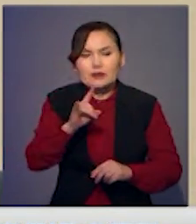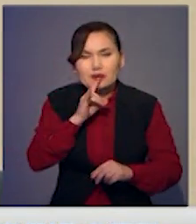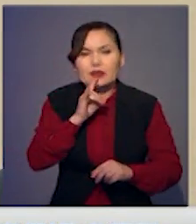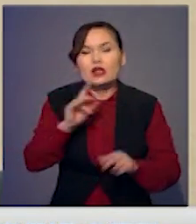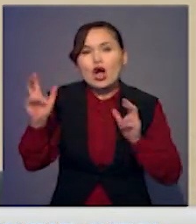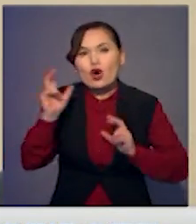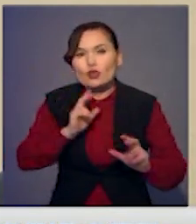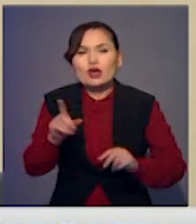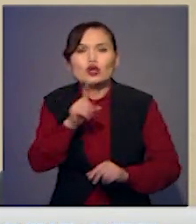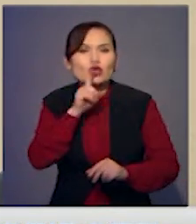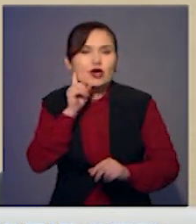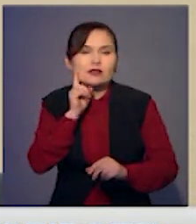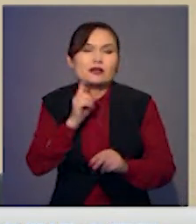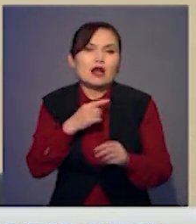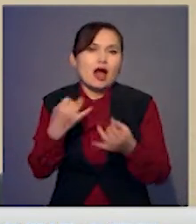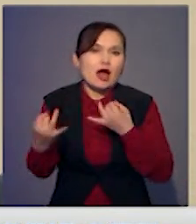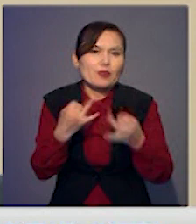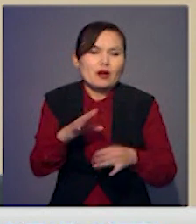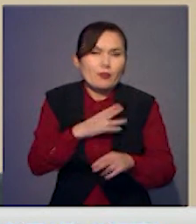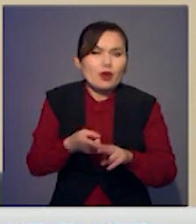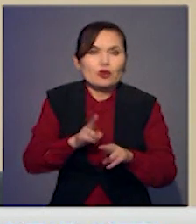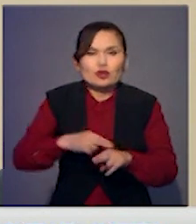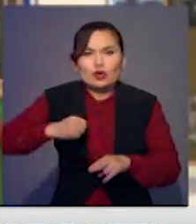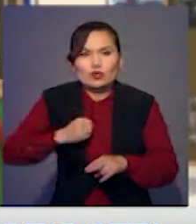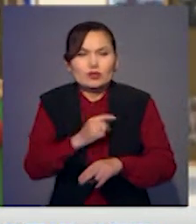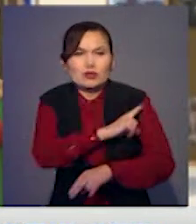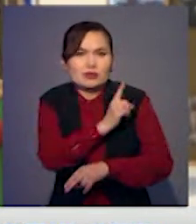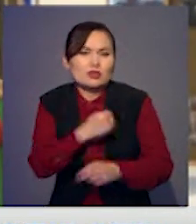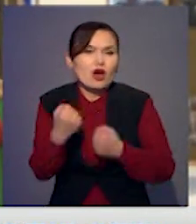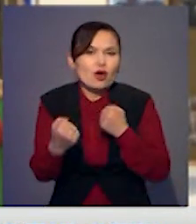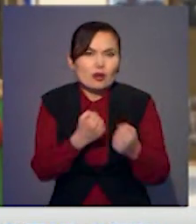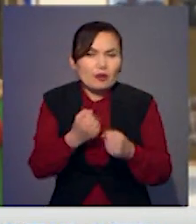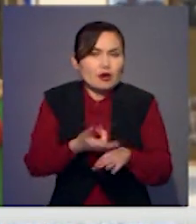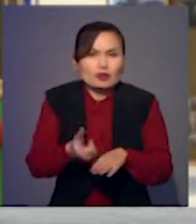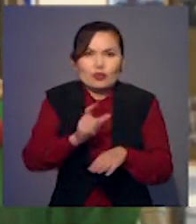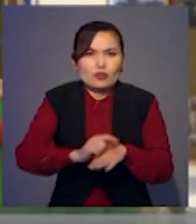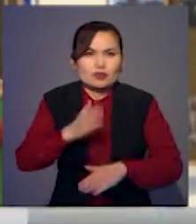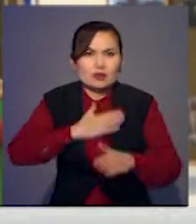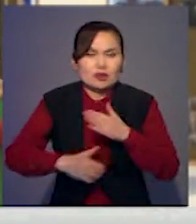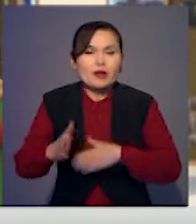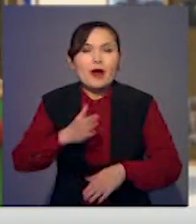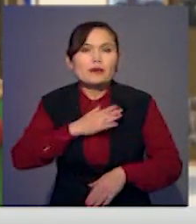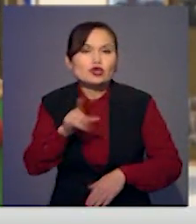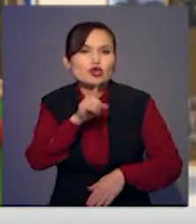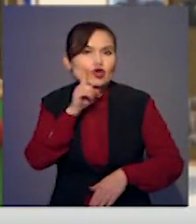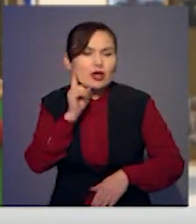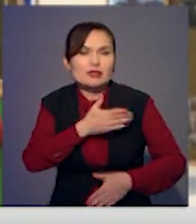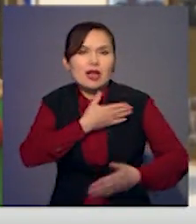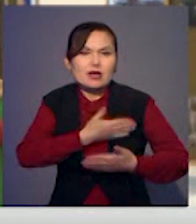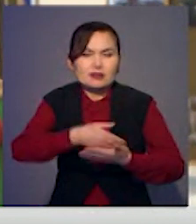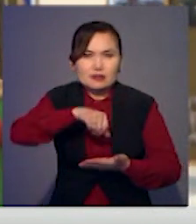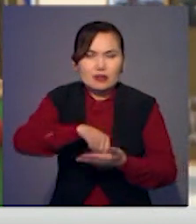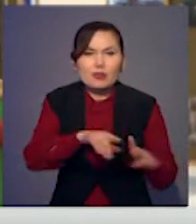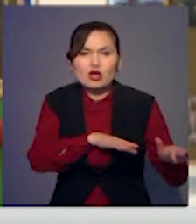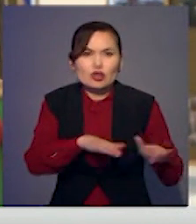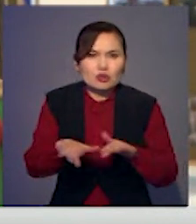әлемінің достастығын білдіреді. Одан сайын достығымызды нығайта түсер деп ойлаймын. Біздің жастардың инициативасымен ұйымдастырылып жатқан іс-шара оған